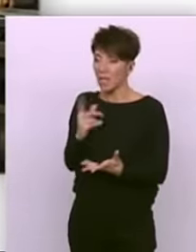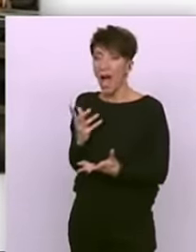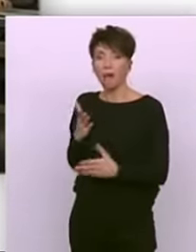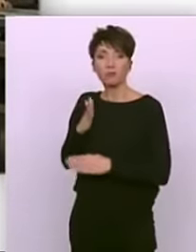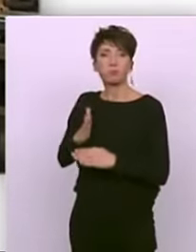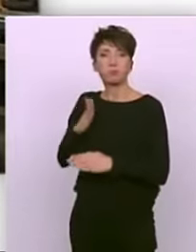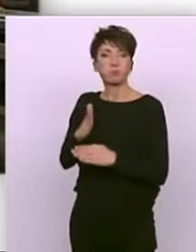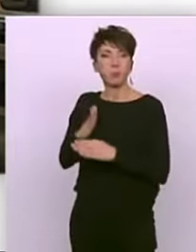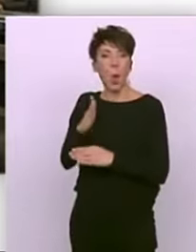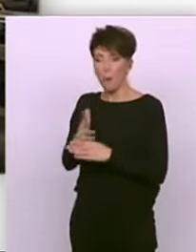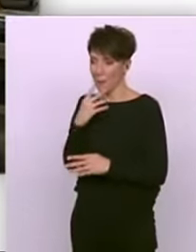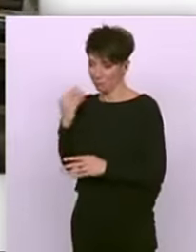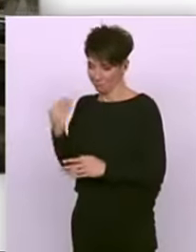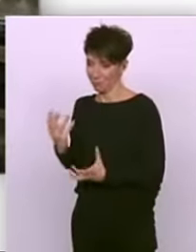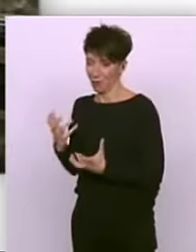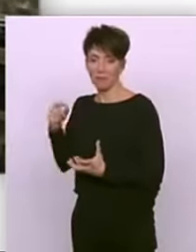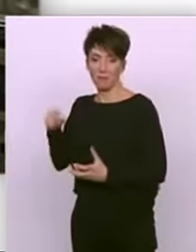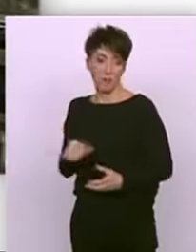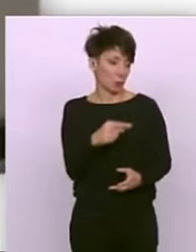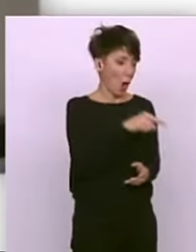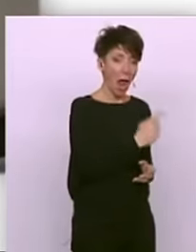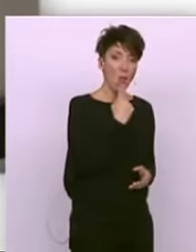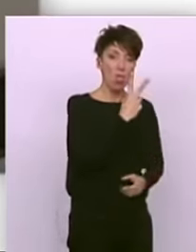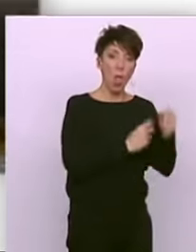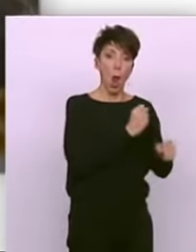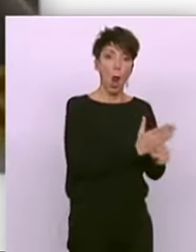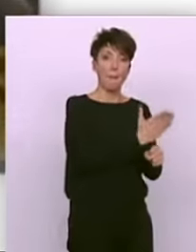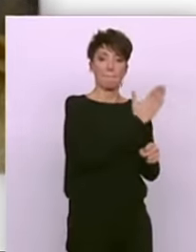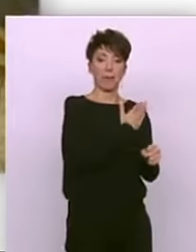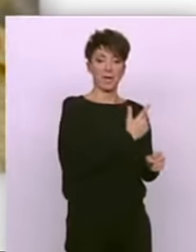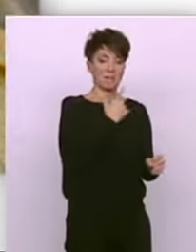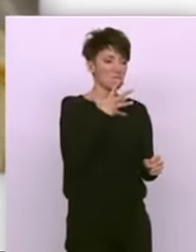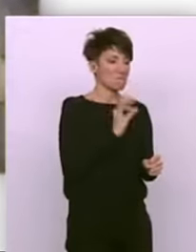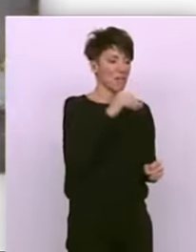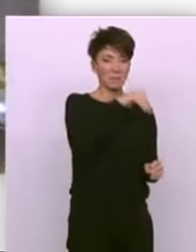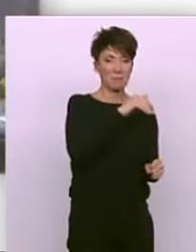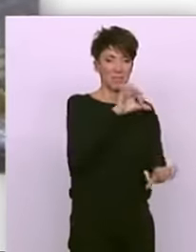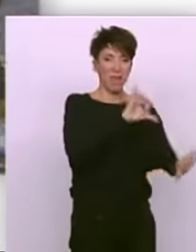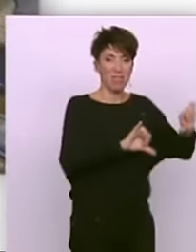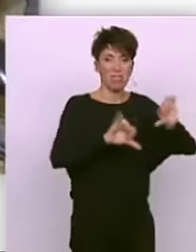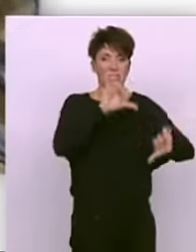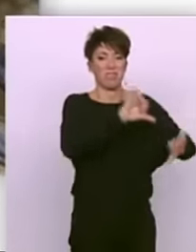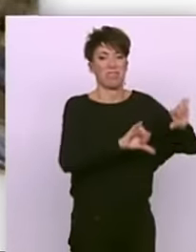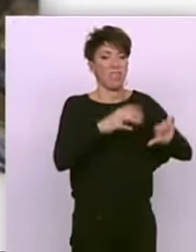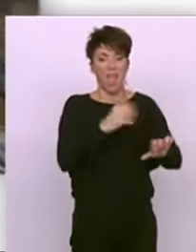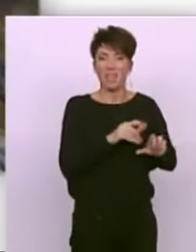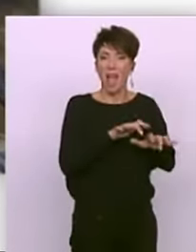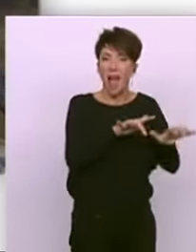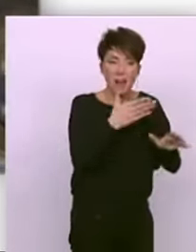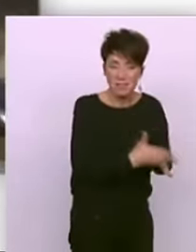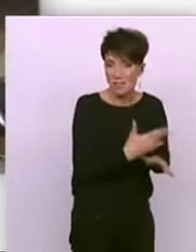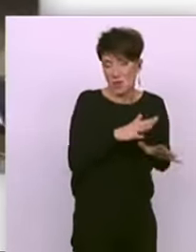οποίο μπορεί να έχει φτιαχτεί 2 χρόνια πριν και είναι γεμάτο συντηρητικά. Όταν σας λέω συντηρητικά, κάποια έχουν κατηγορηθεί για